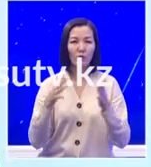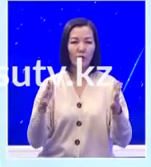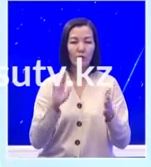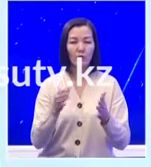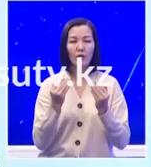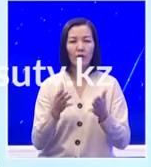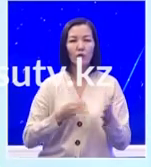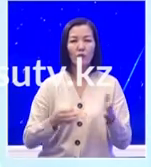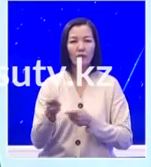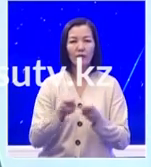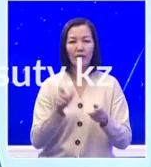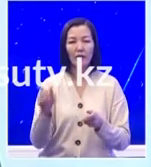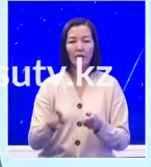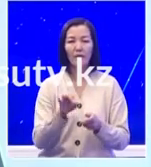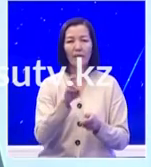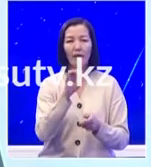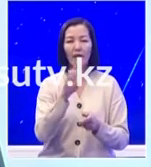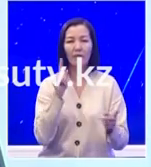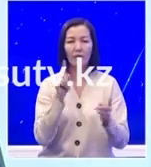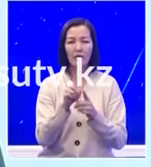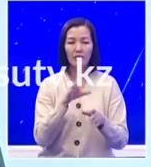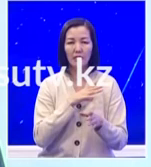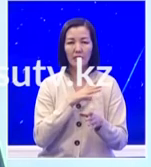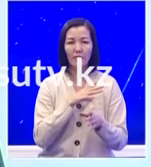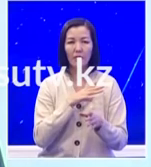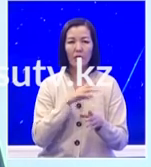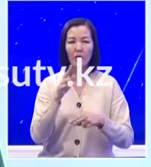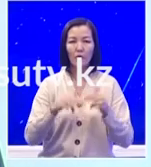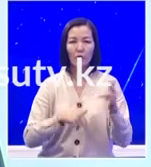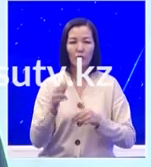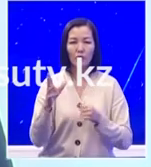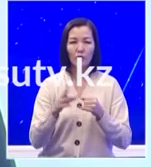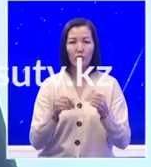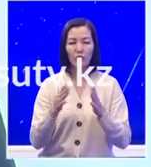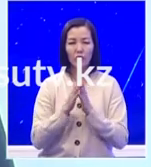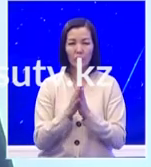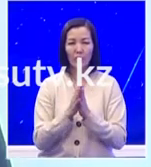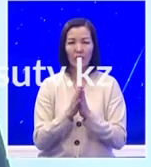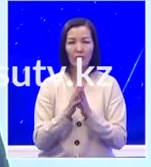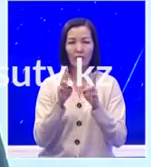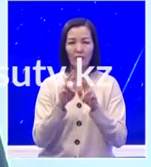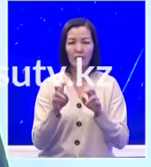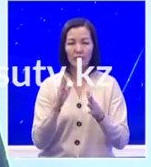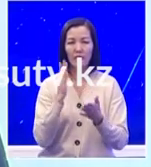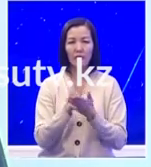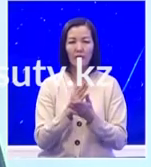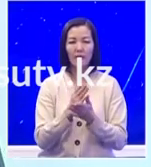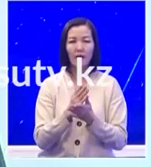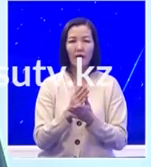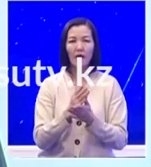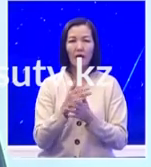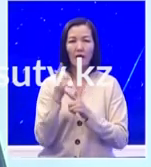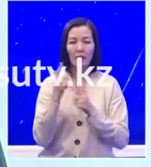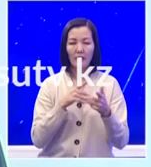Қазір облыс әкімі Амандық Ғабасұлымен кездесіп, порт құрылысы үшін жер телімін сұрадық, қарастырылып жатыр. Қалай анықталады,